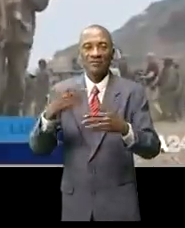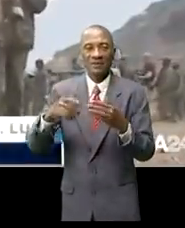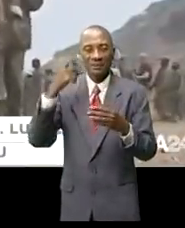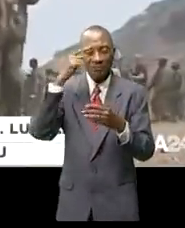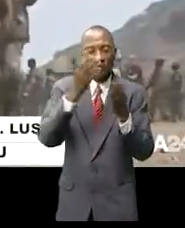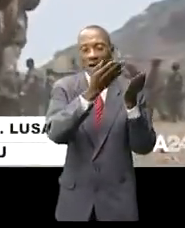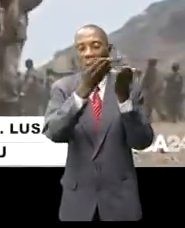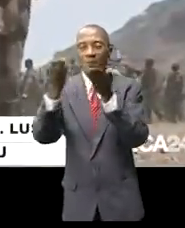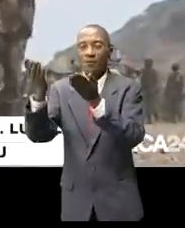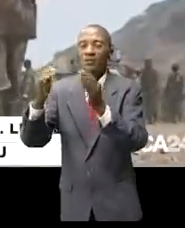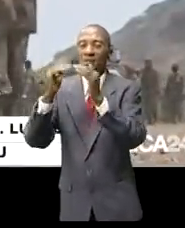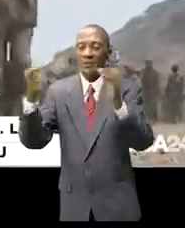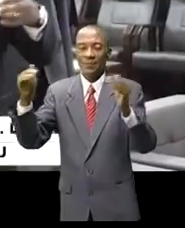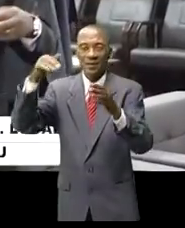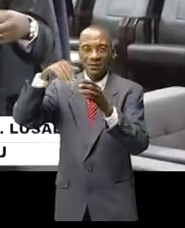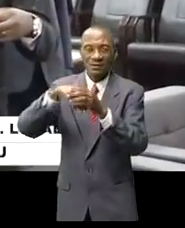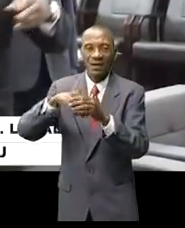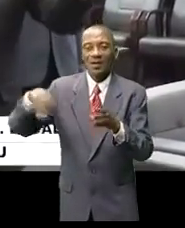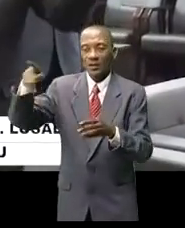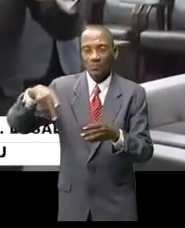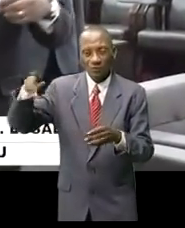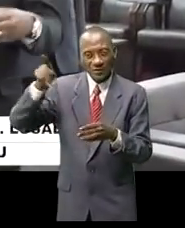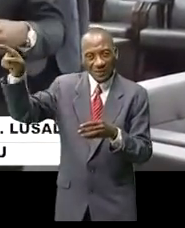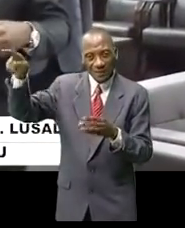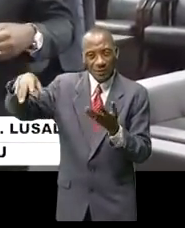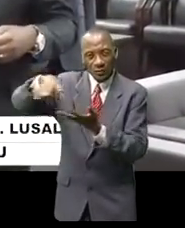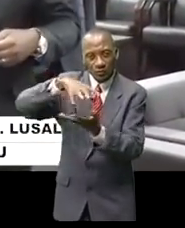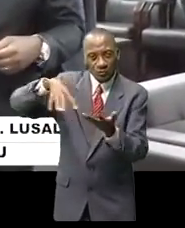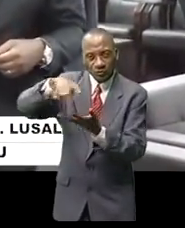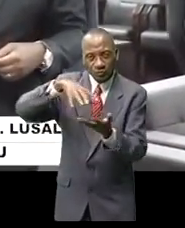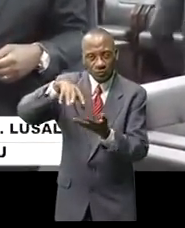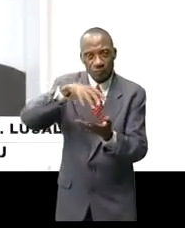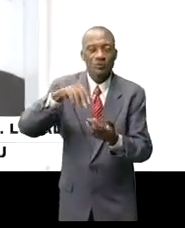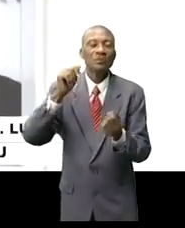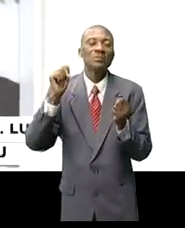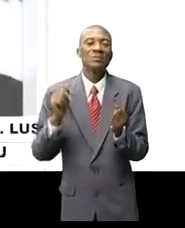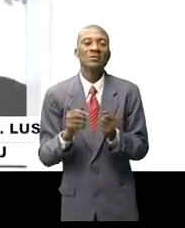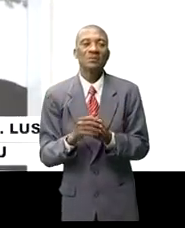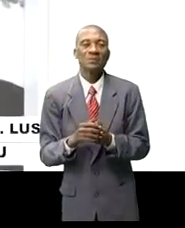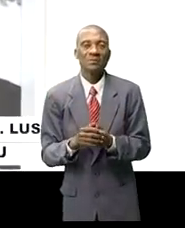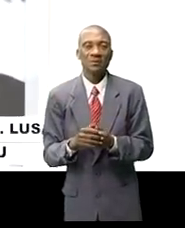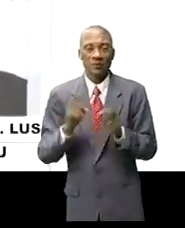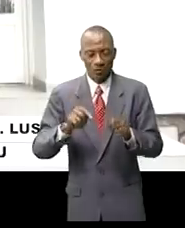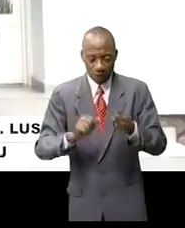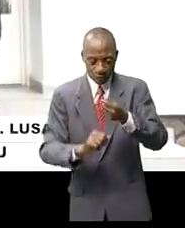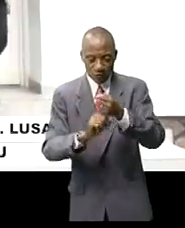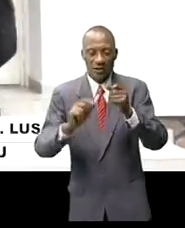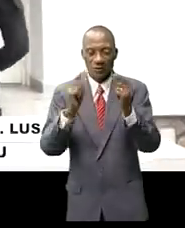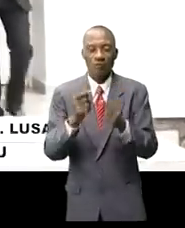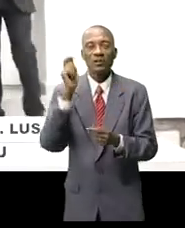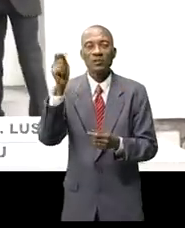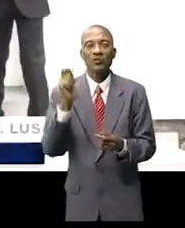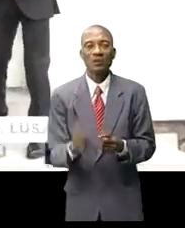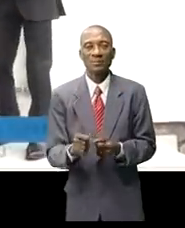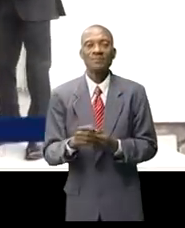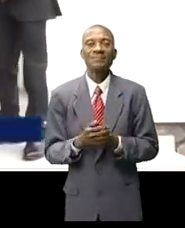d'aller de l'avant pour matérialiser le slogan Bendele Kouyaté de la campagne de soutien au FARDC lancée par le Premier